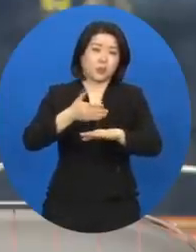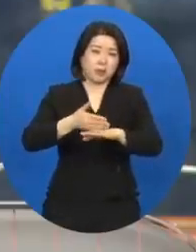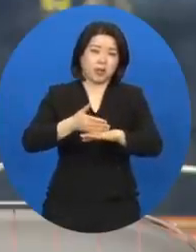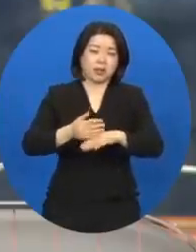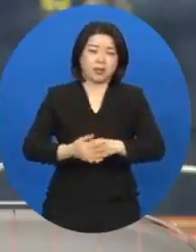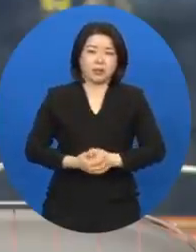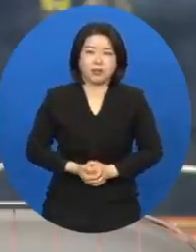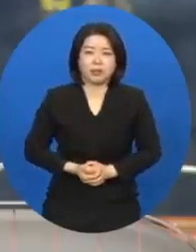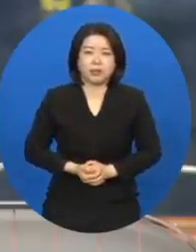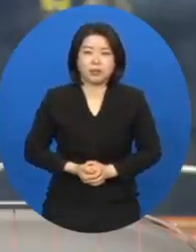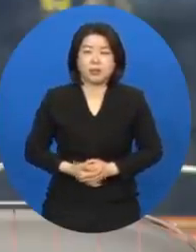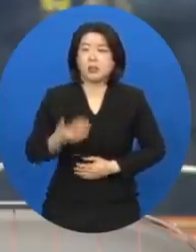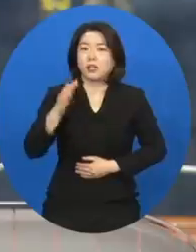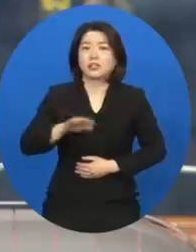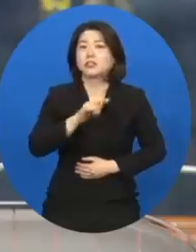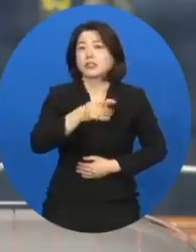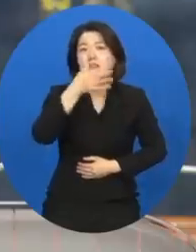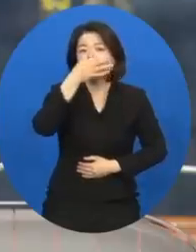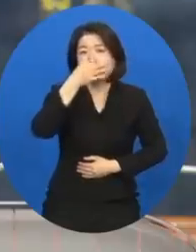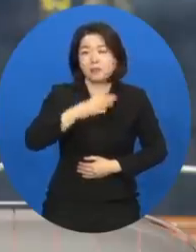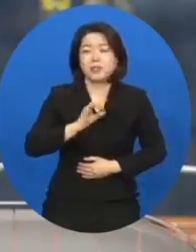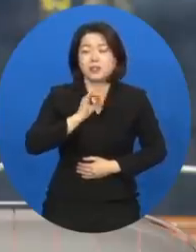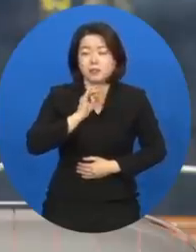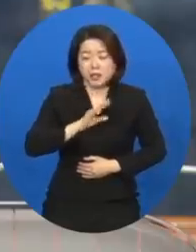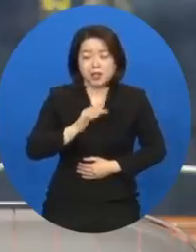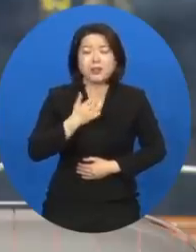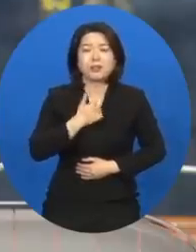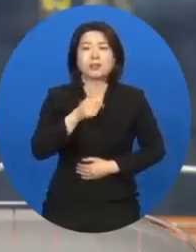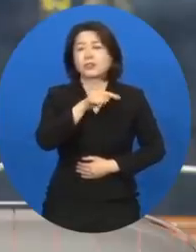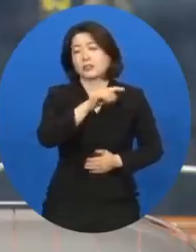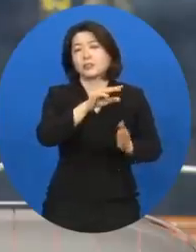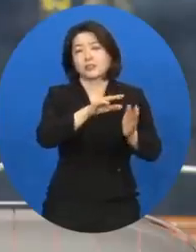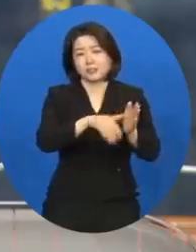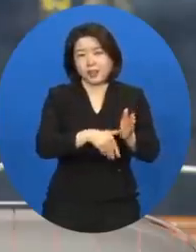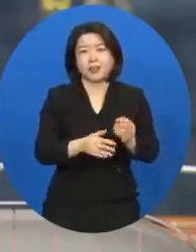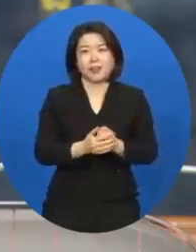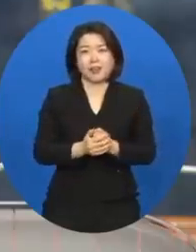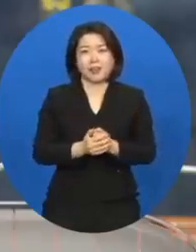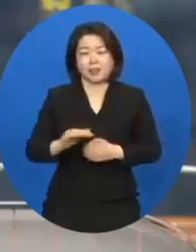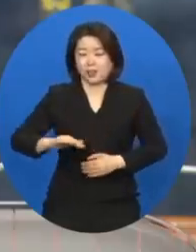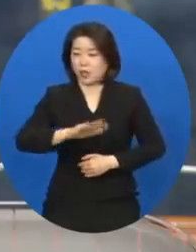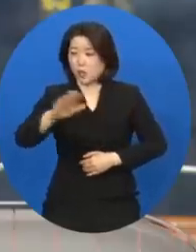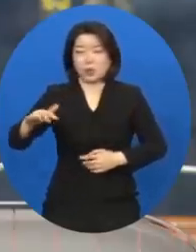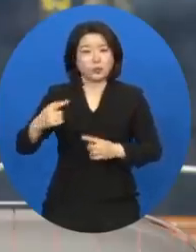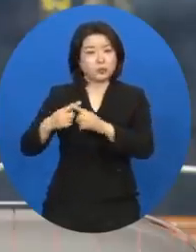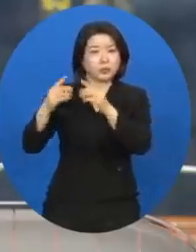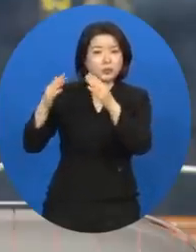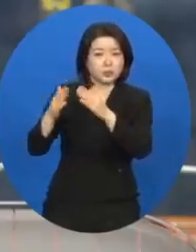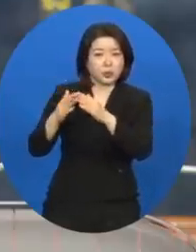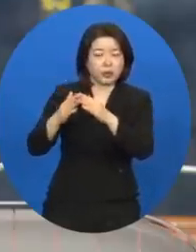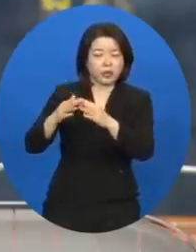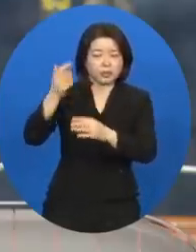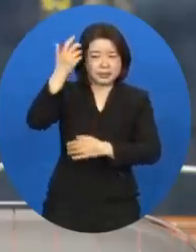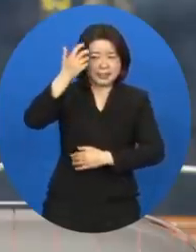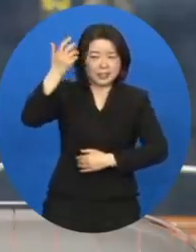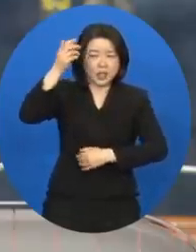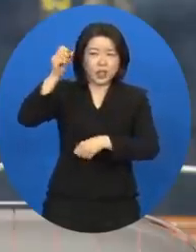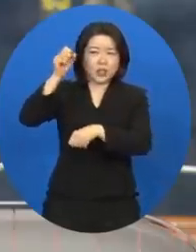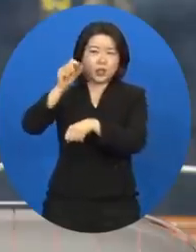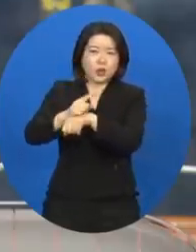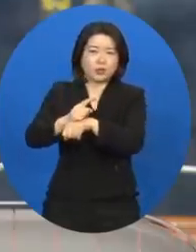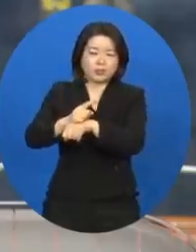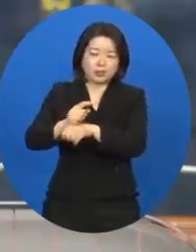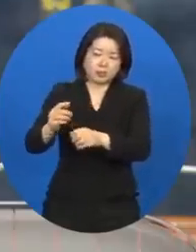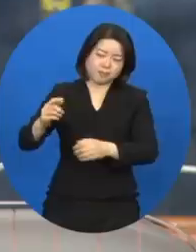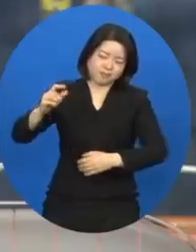그런데 그 힘들기만 한 것 같았던 그때가 우리 교회의 영성을 만든